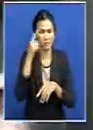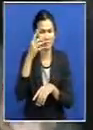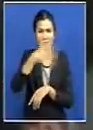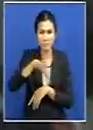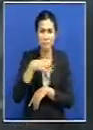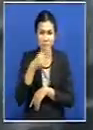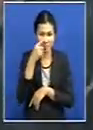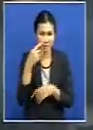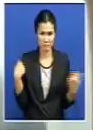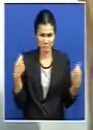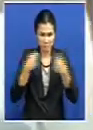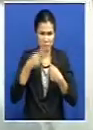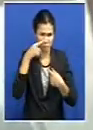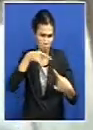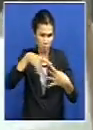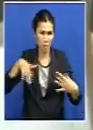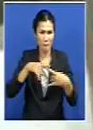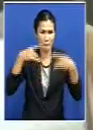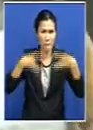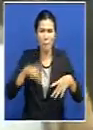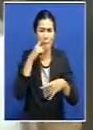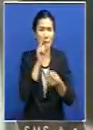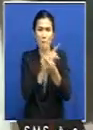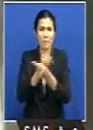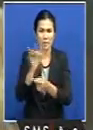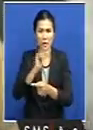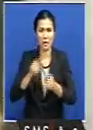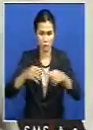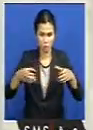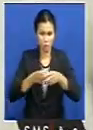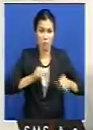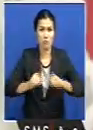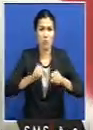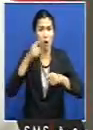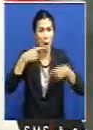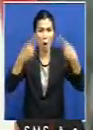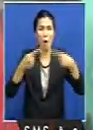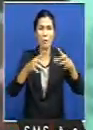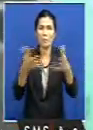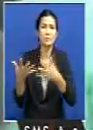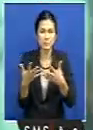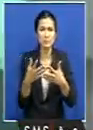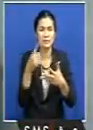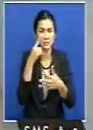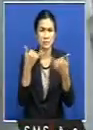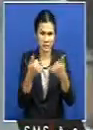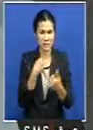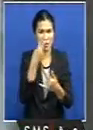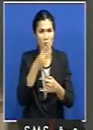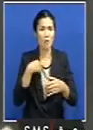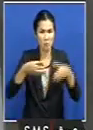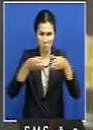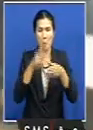รวมยังไม่พบการแต่งตัวที่ไม่เหมาะสมหรือว่าไม่พบกลุ่มวัยรุ่นทะเลาะกันอย่างรุนแรงจนได้รับบาดเจ็บต้องบอกว่าชาว